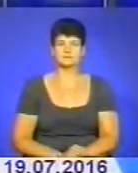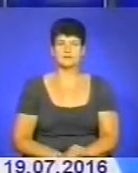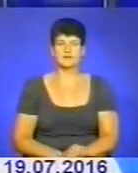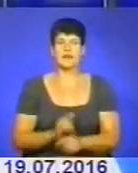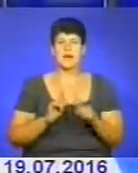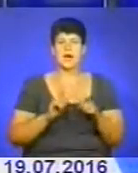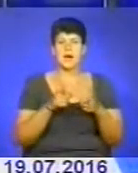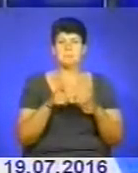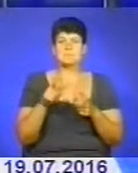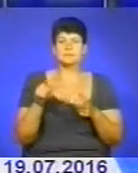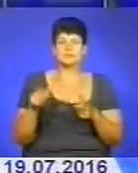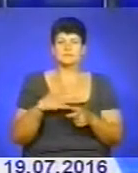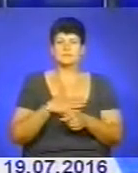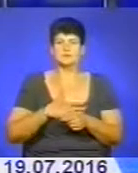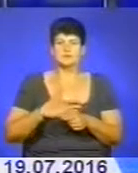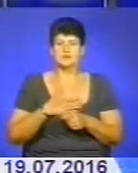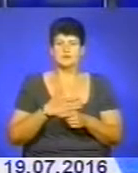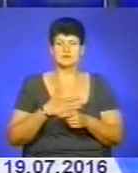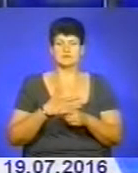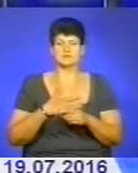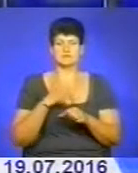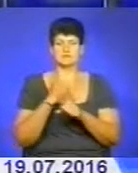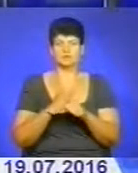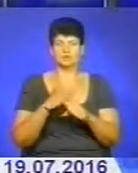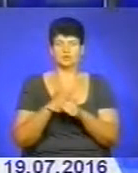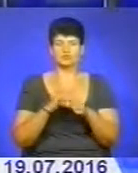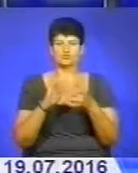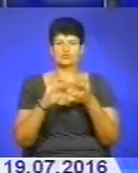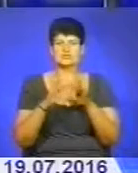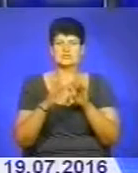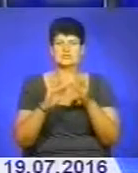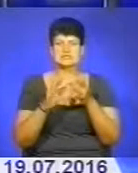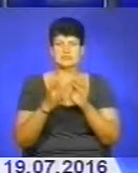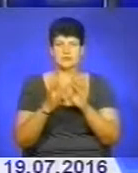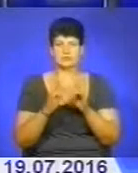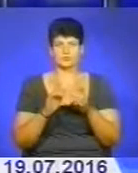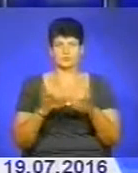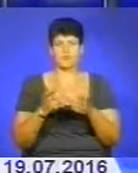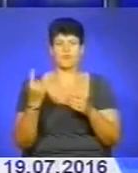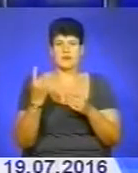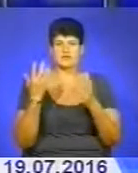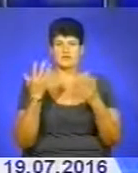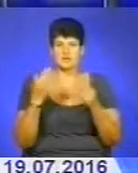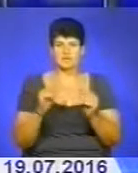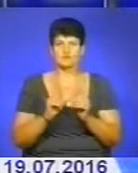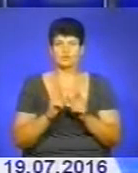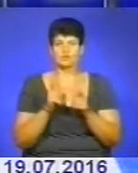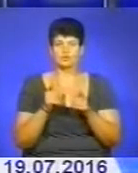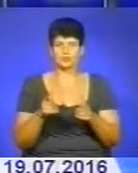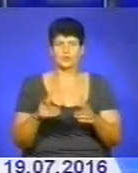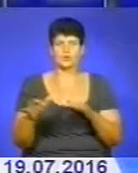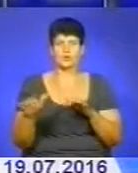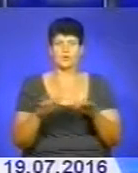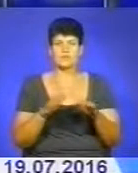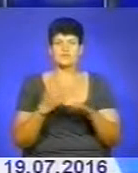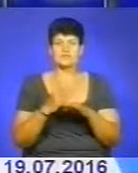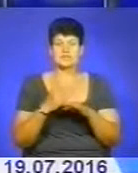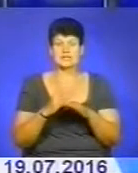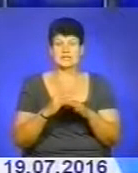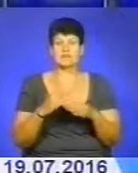Абітурієнти занепокоєні функціонуванням сайту електронного вступу до вищих навчальних закладів. У перші дні вступної кампанії частина випускників не